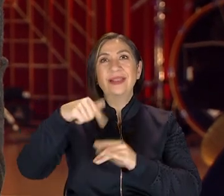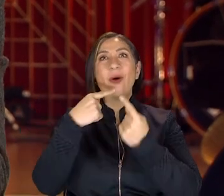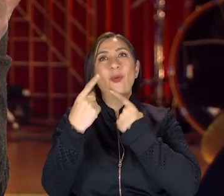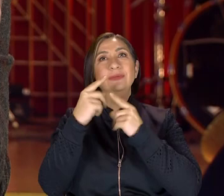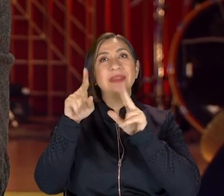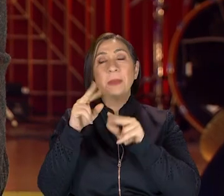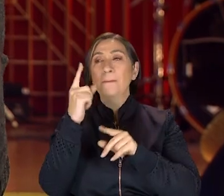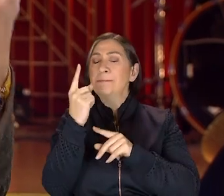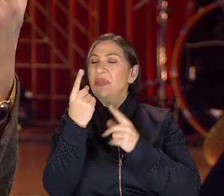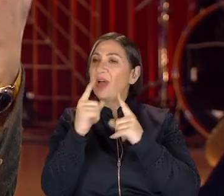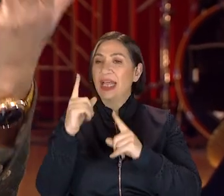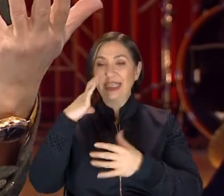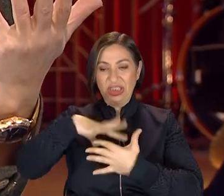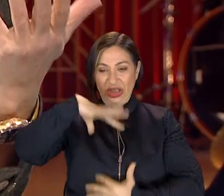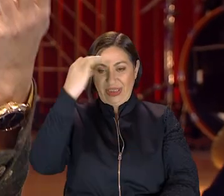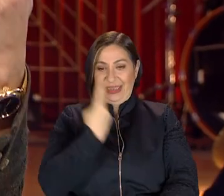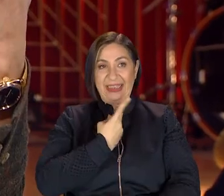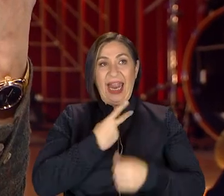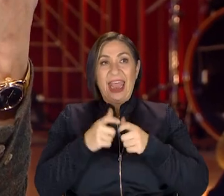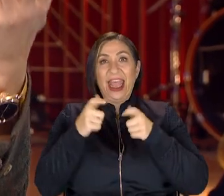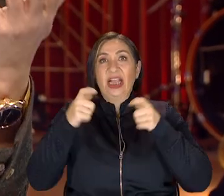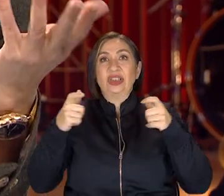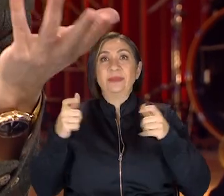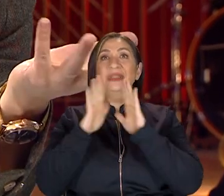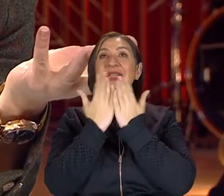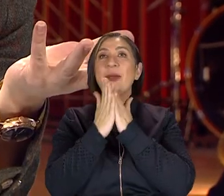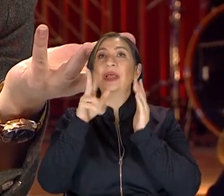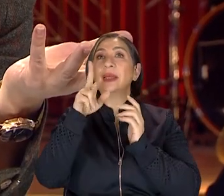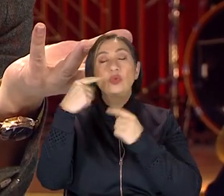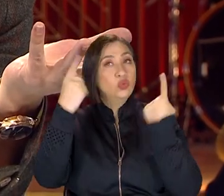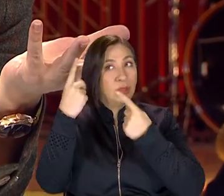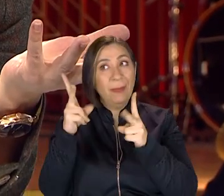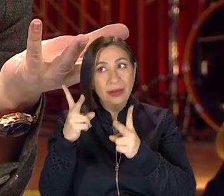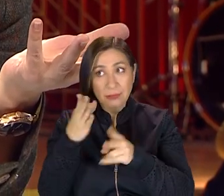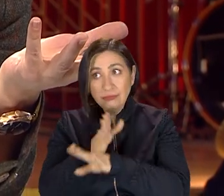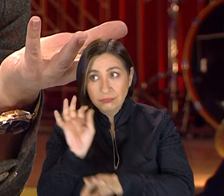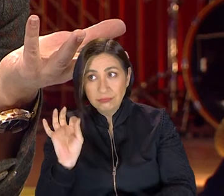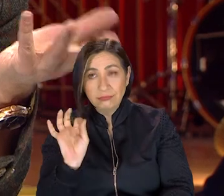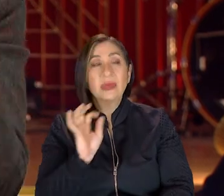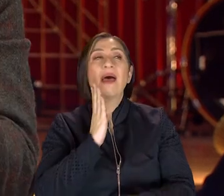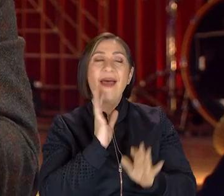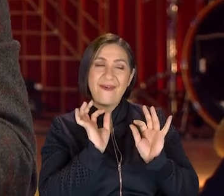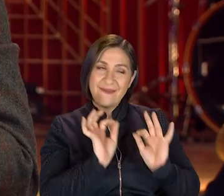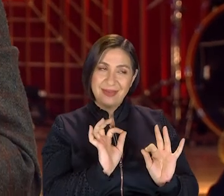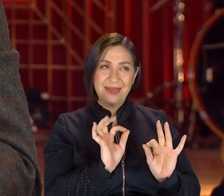gibi bir tür kişisel gelişim kitabı gibi de algılanabilir hakikaten. Evet.